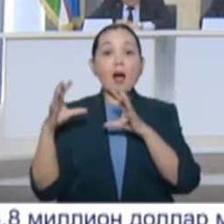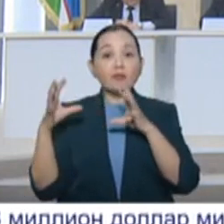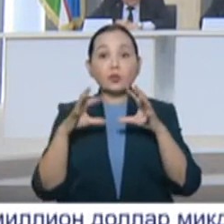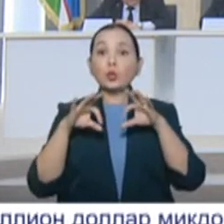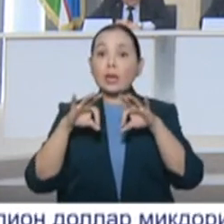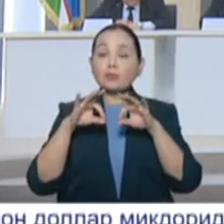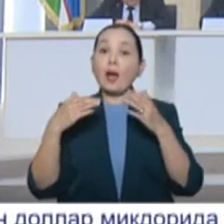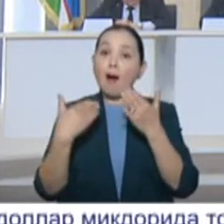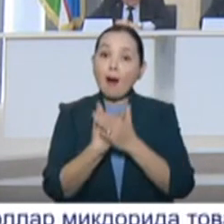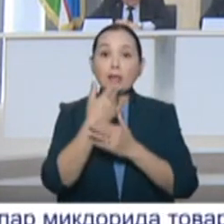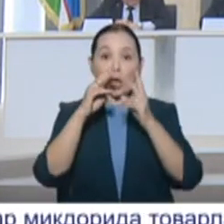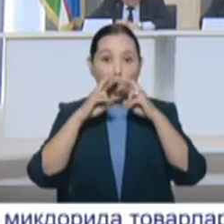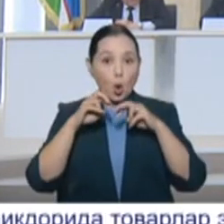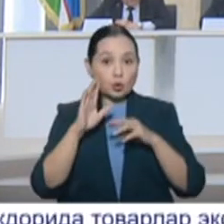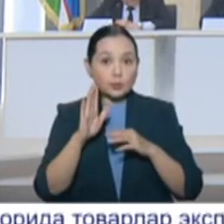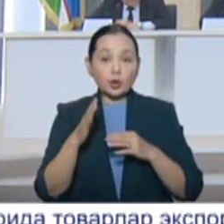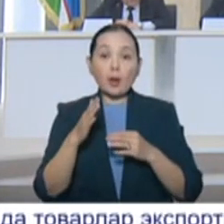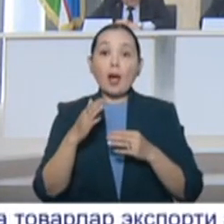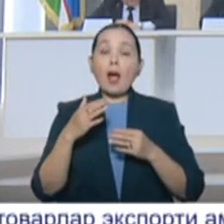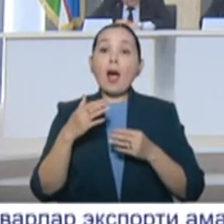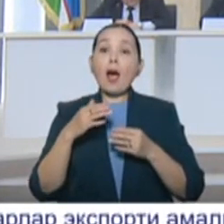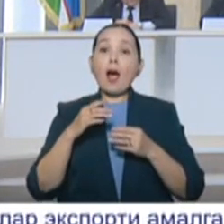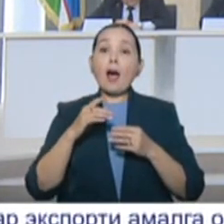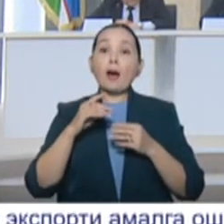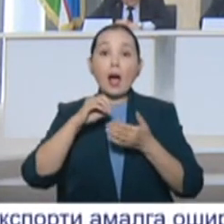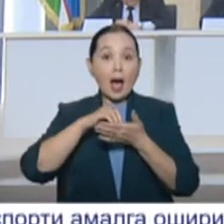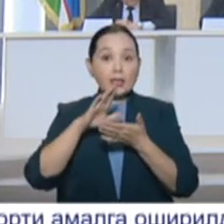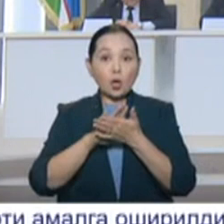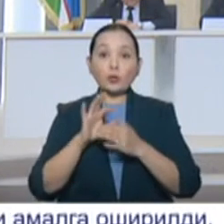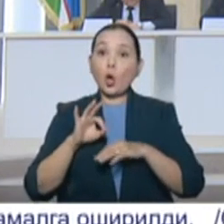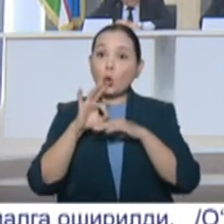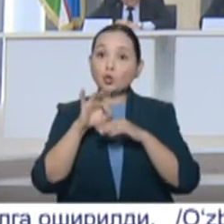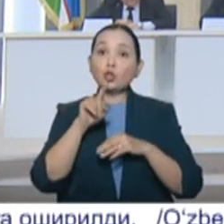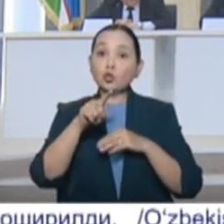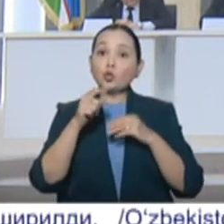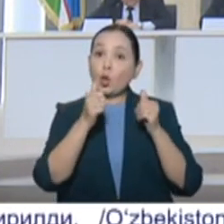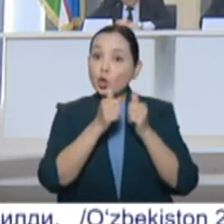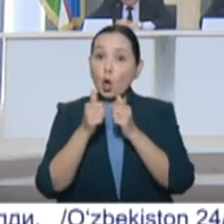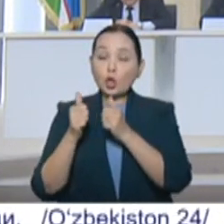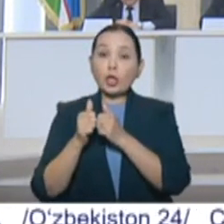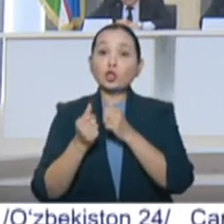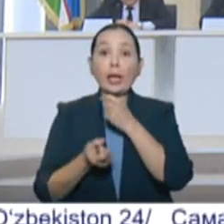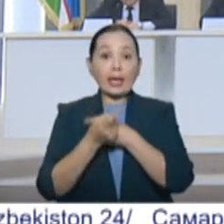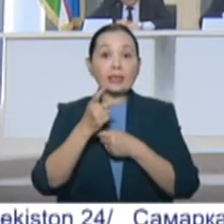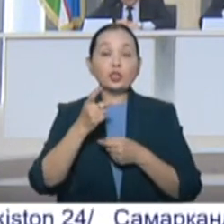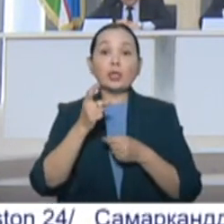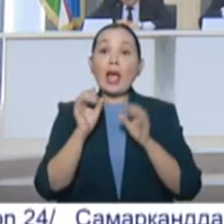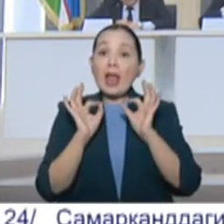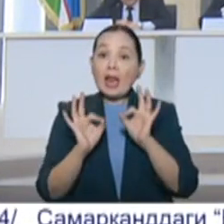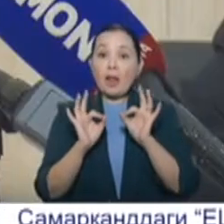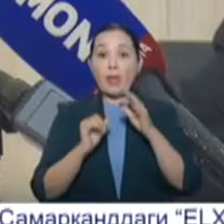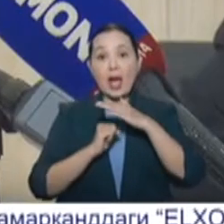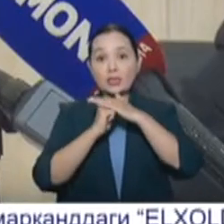yo'nalishlarini qaytadan ko'rib chiqish. Qaytadan ko'rib chiqib, xatlovdan o'tkazib, shu yondashuvlardan kelib chiqib, ilmiy asoslangan holda